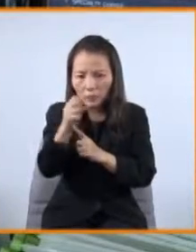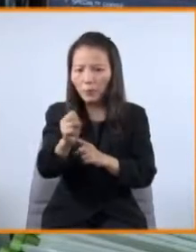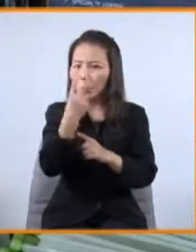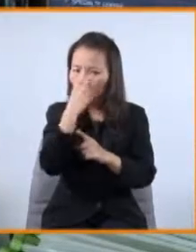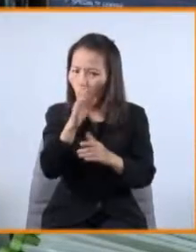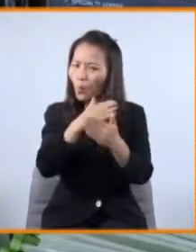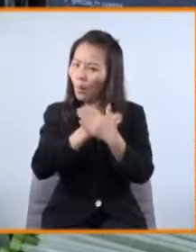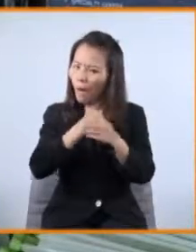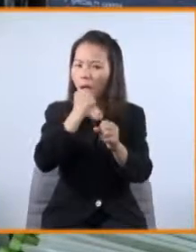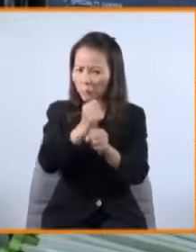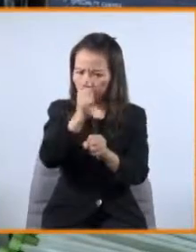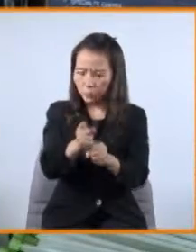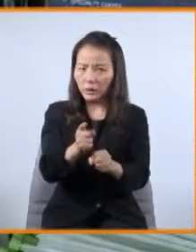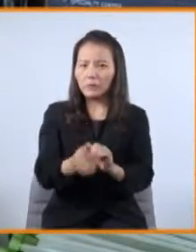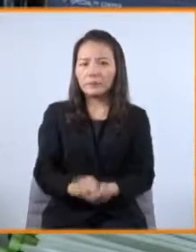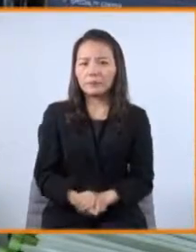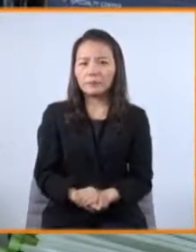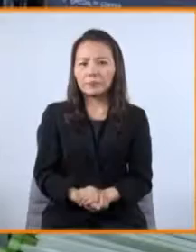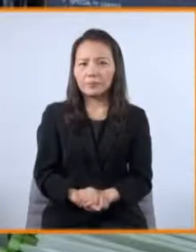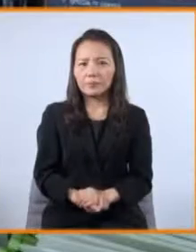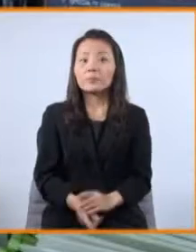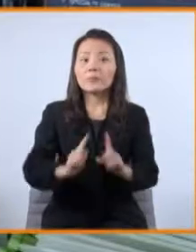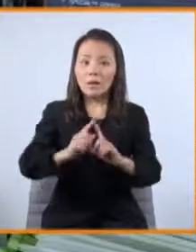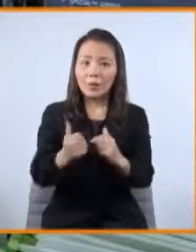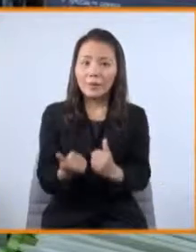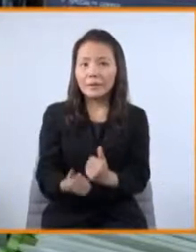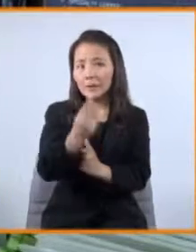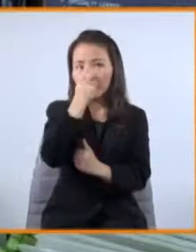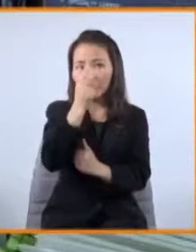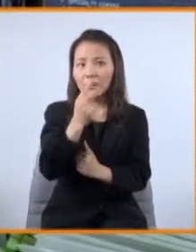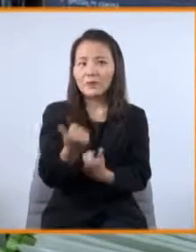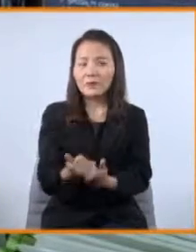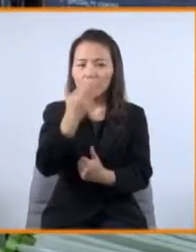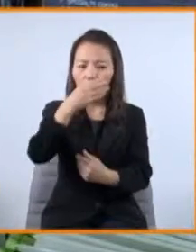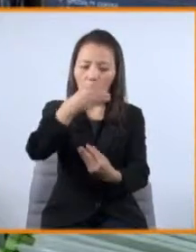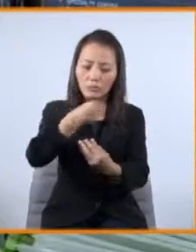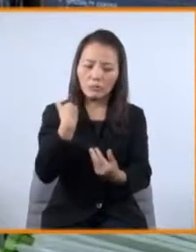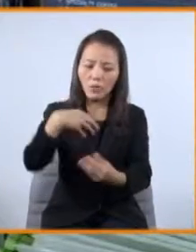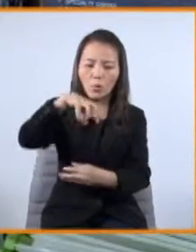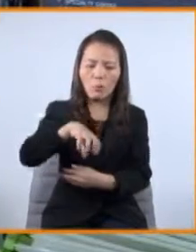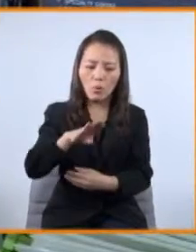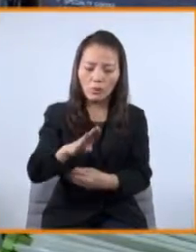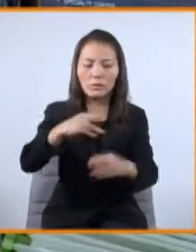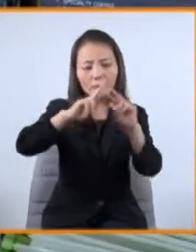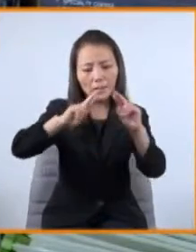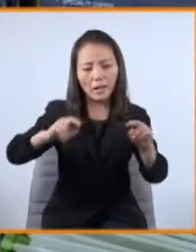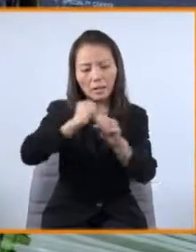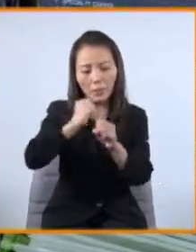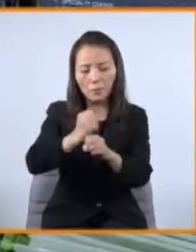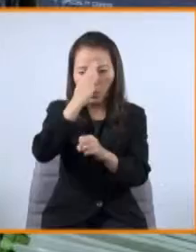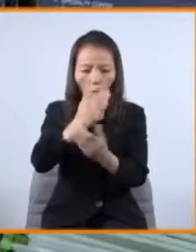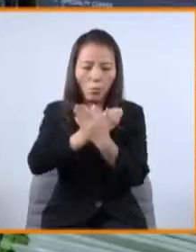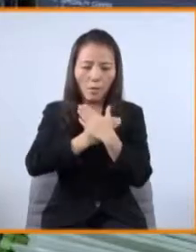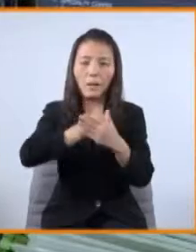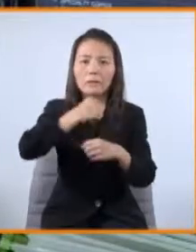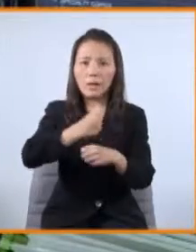คุณรักในสิ่งที่ทำมากแค่ไหนนะคะดังนั้นในวันนี้ค่ะพลอยเลือกธุรกิจในมุมมองที่คิดว่าเขาทำมันด้วยความรัก